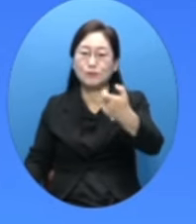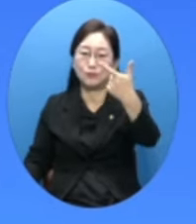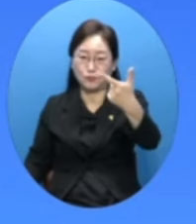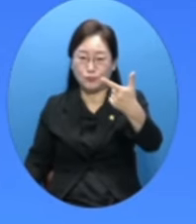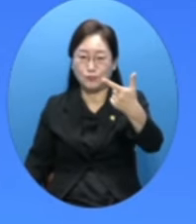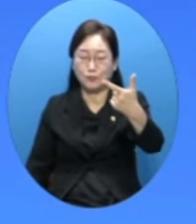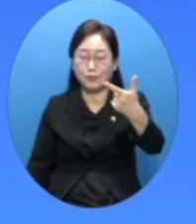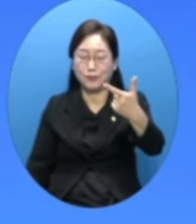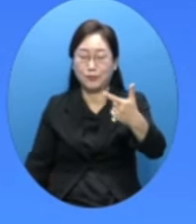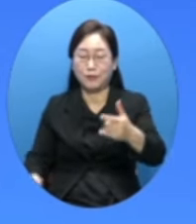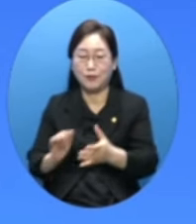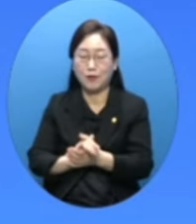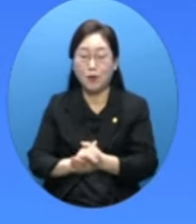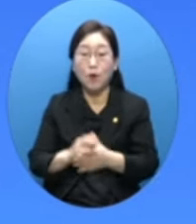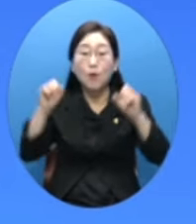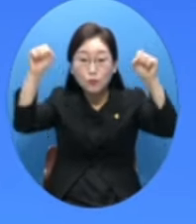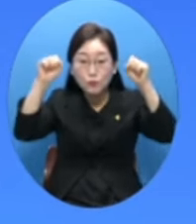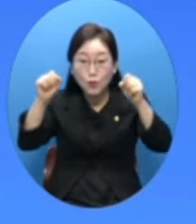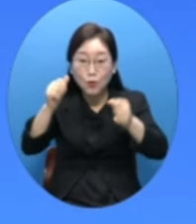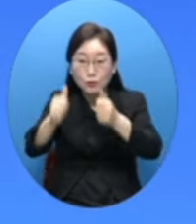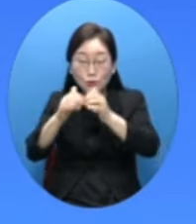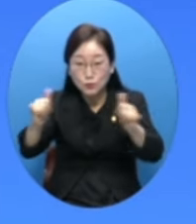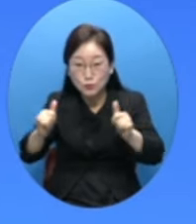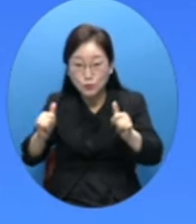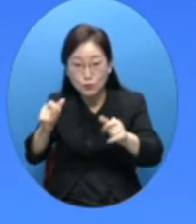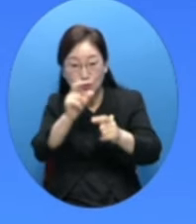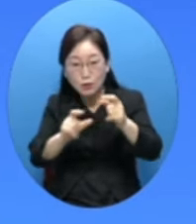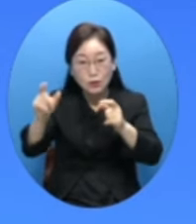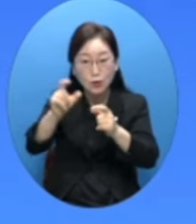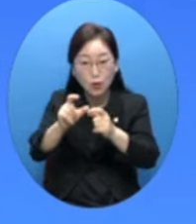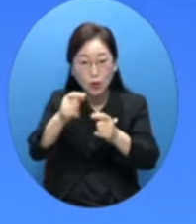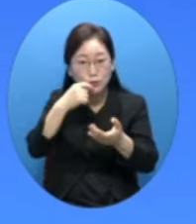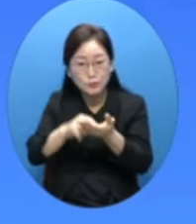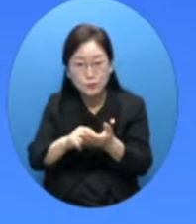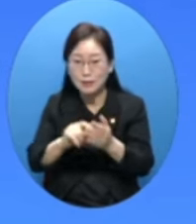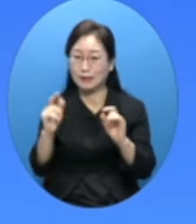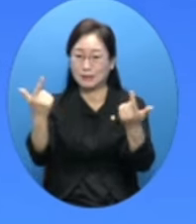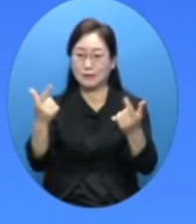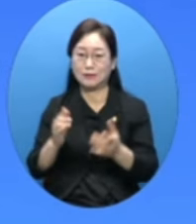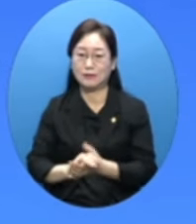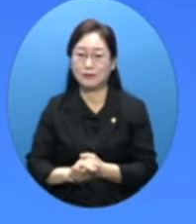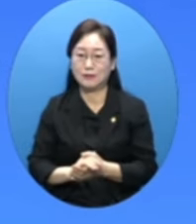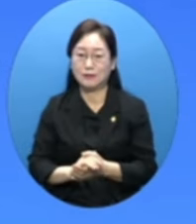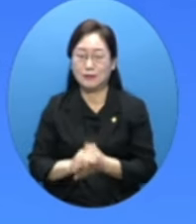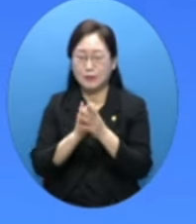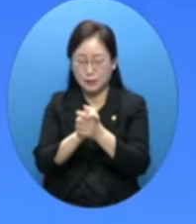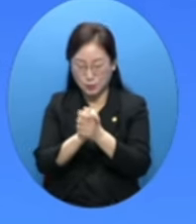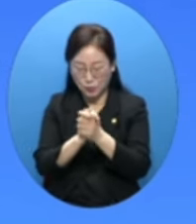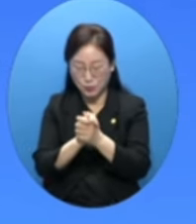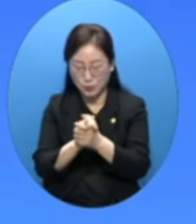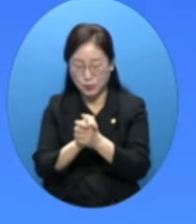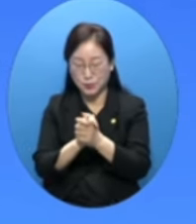올렸습니다. 운동선수가 체급을 올리는 것은 쉬운 일이 아닙니다. 그는 기도하면서